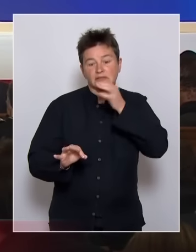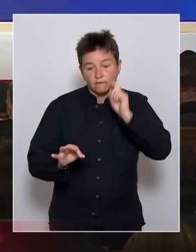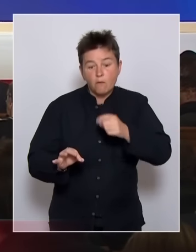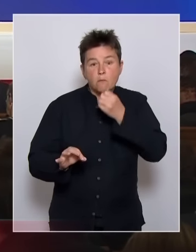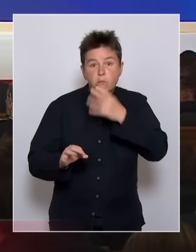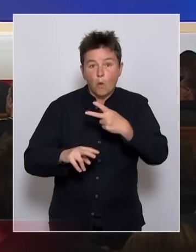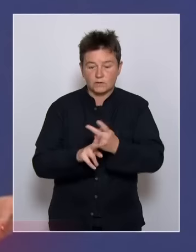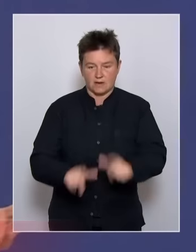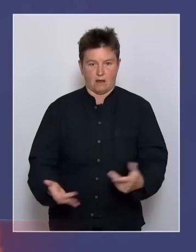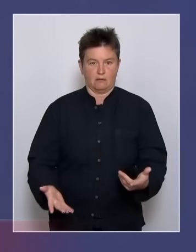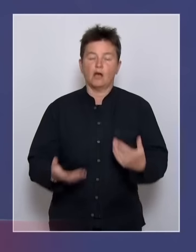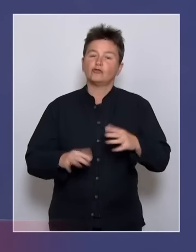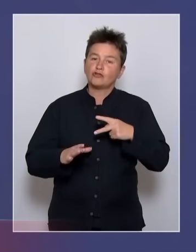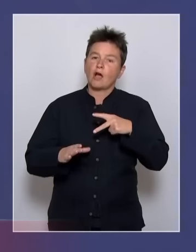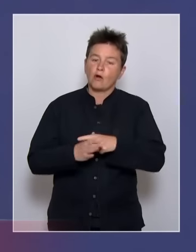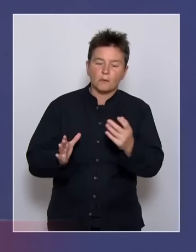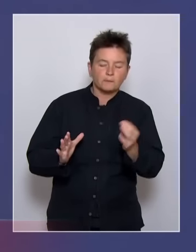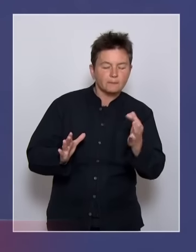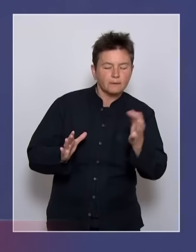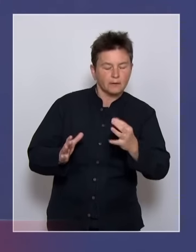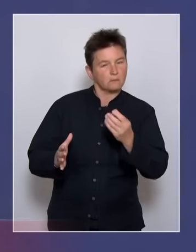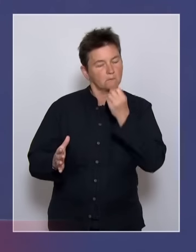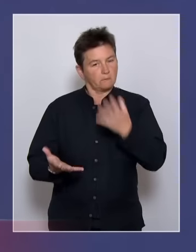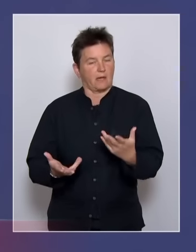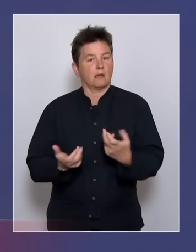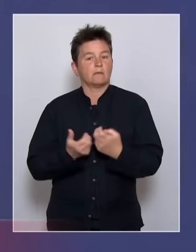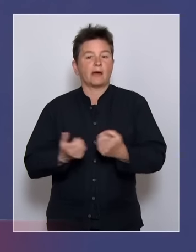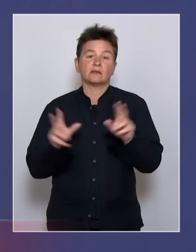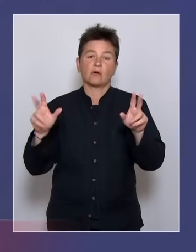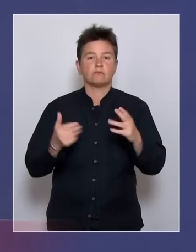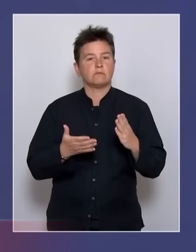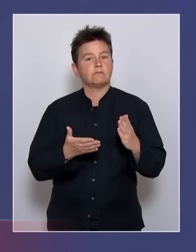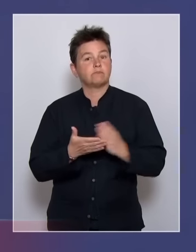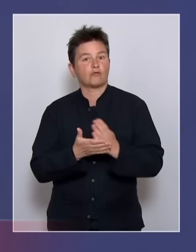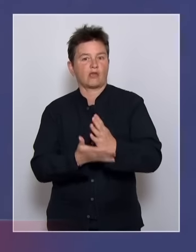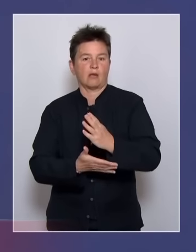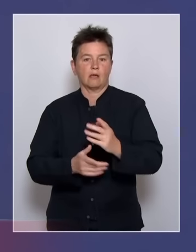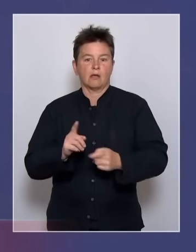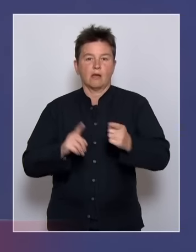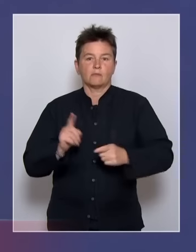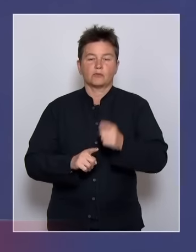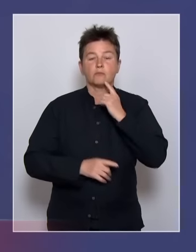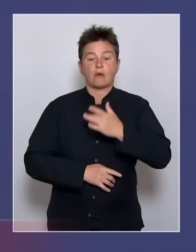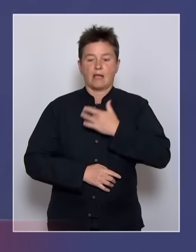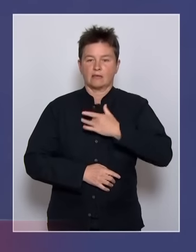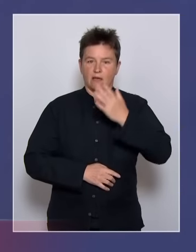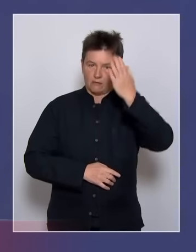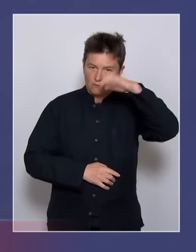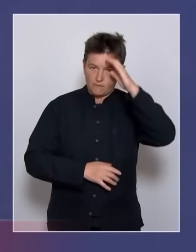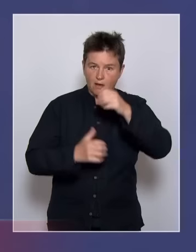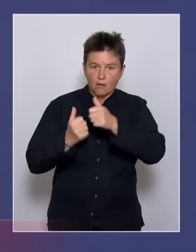instruments. Alors on a commencé à avoir des instruments pertinents. Ce sont nos fameux projets importants d'intérêt européen communs,